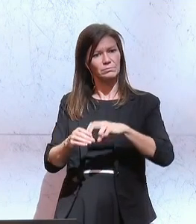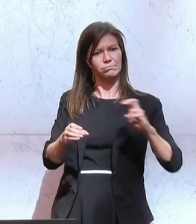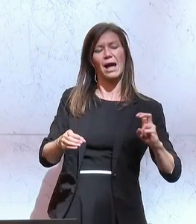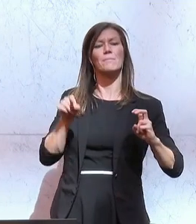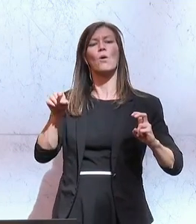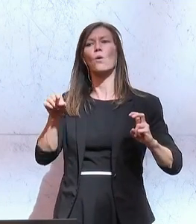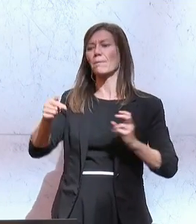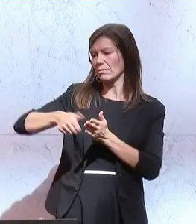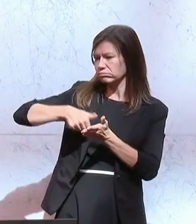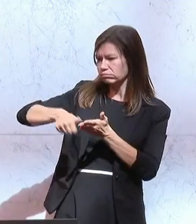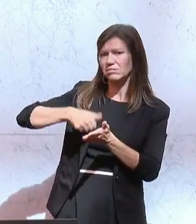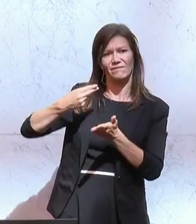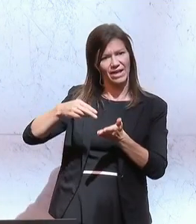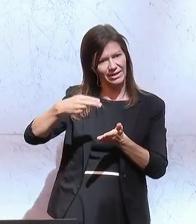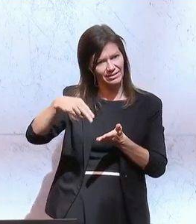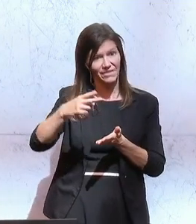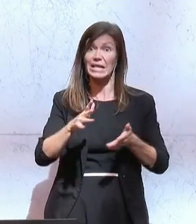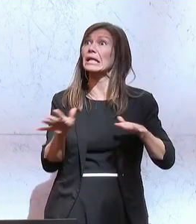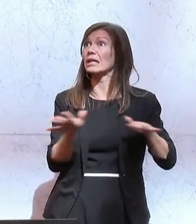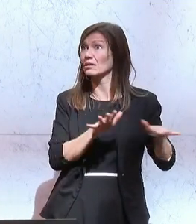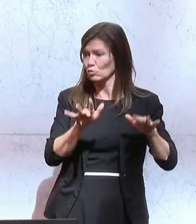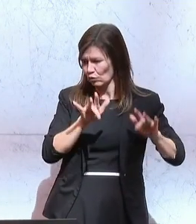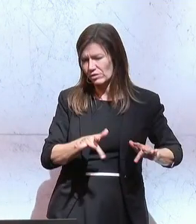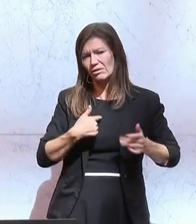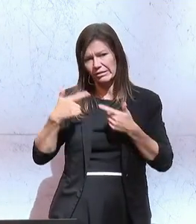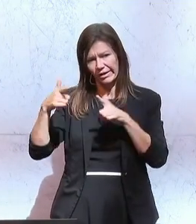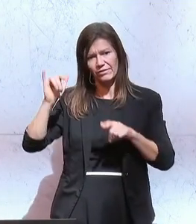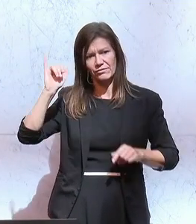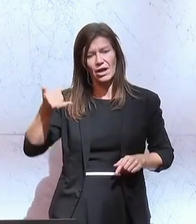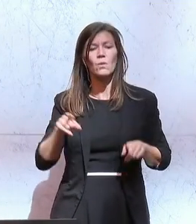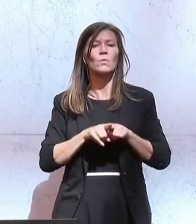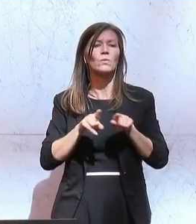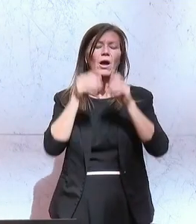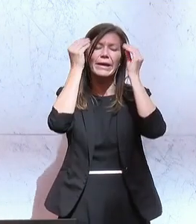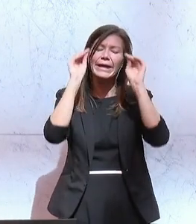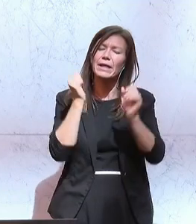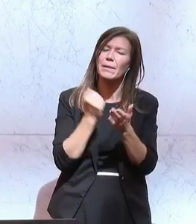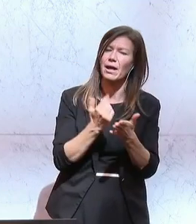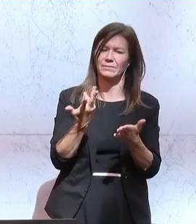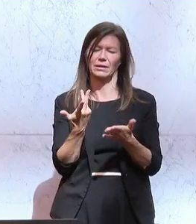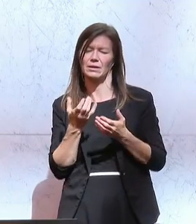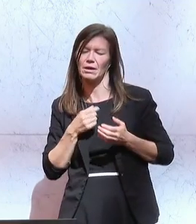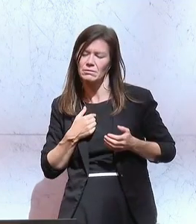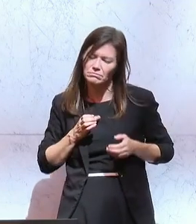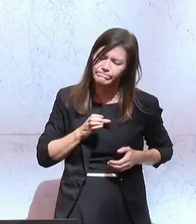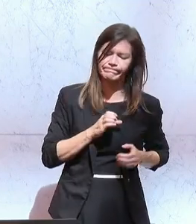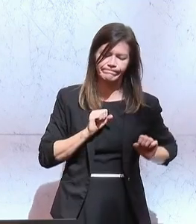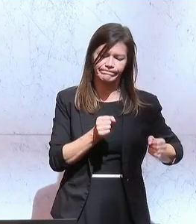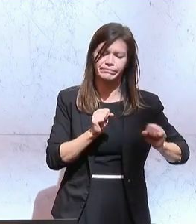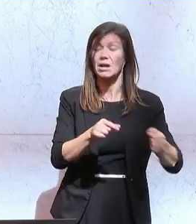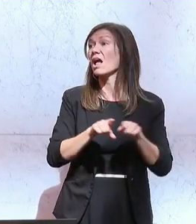Einsatzkräfte geschaffen wird. Zugleich ist sicherzustellen, dass für im Einsatz befindliche Ehrenamtliche Einsatzkräfte auch eine pauschale Abgeltung